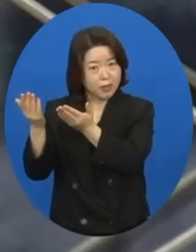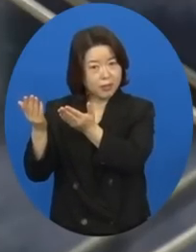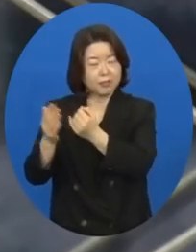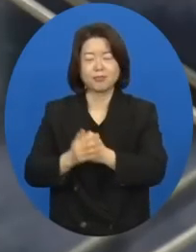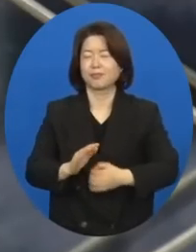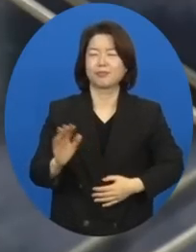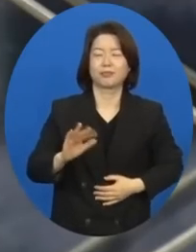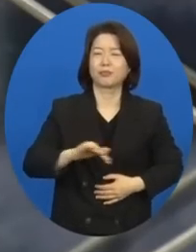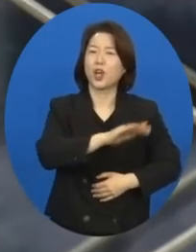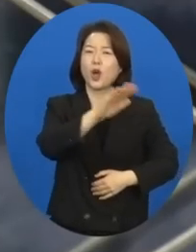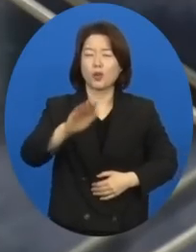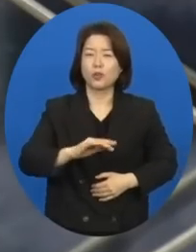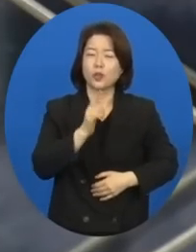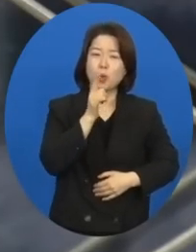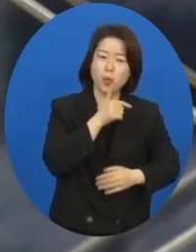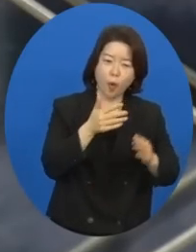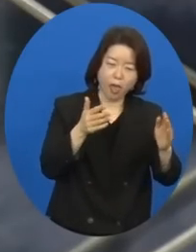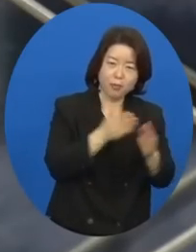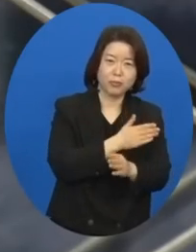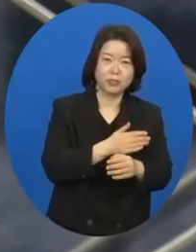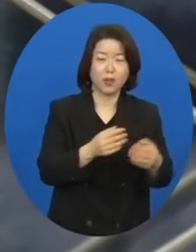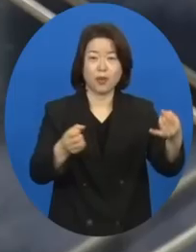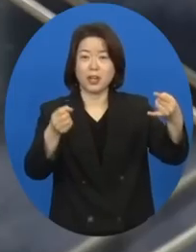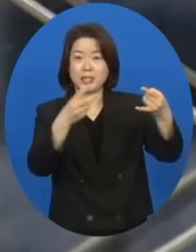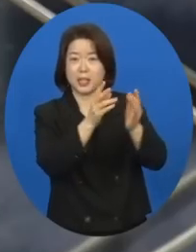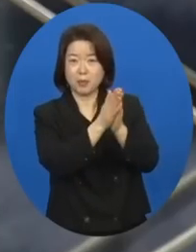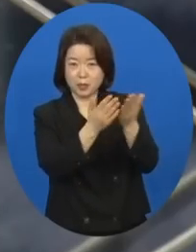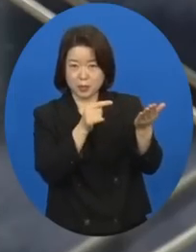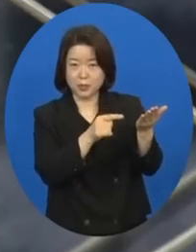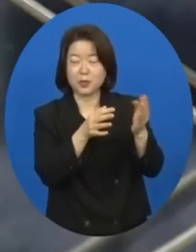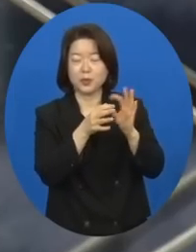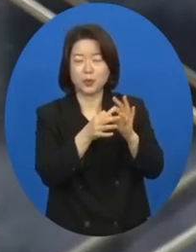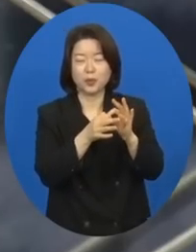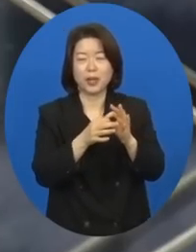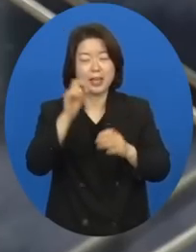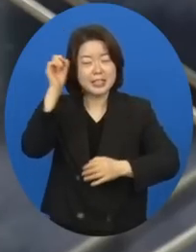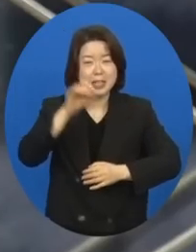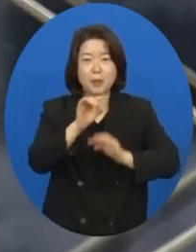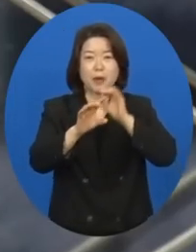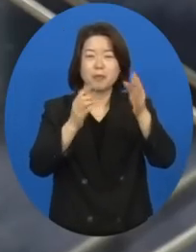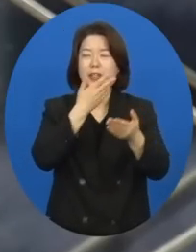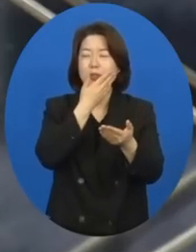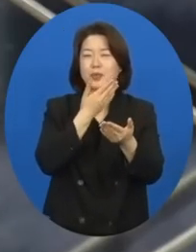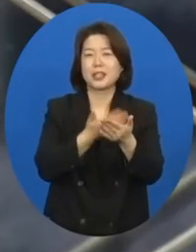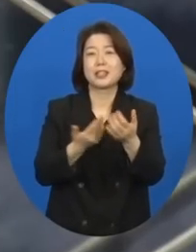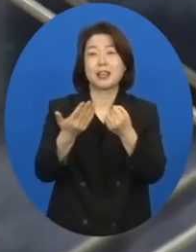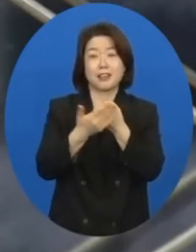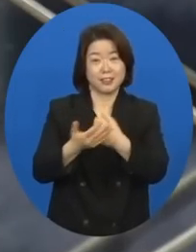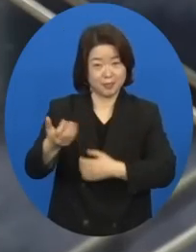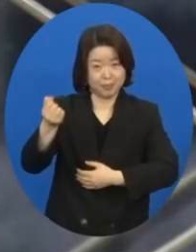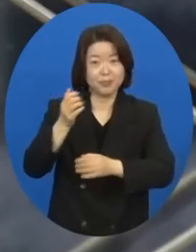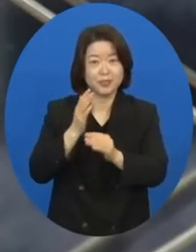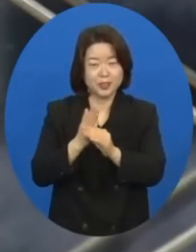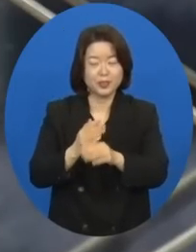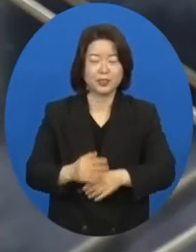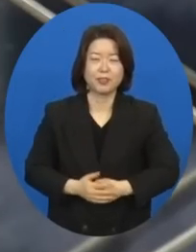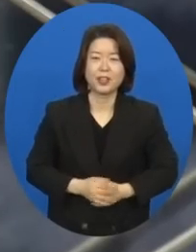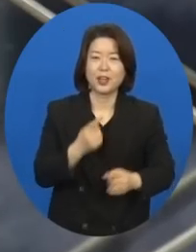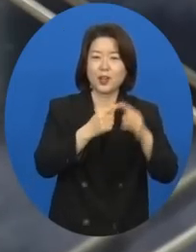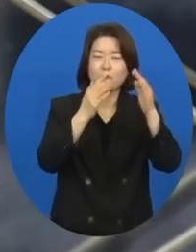월요일부터 에베소서를 통해 새벽마다 정말 귀한 은혜를 누리고 있습니다. 교회는 건물이